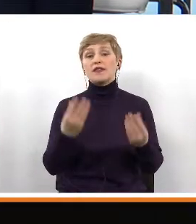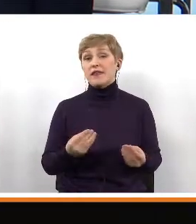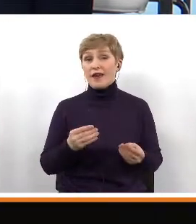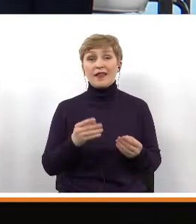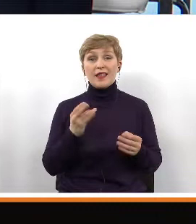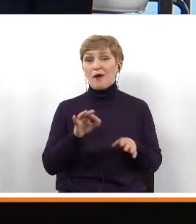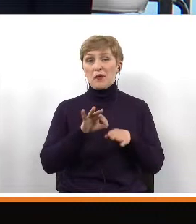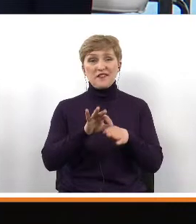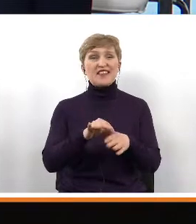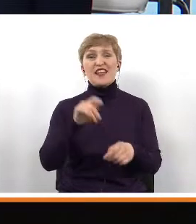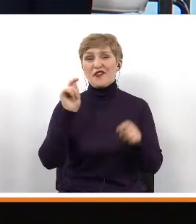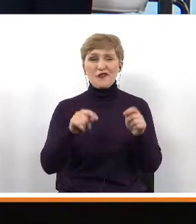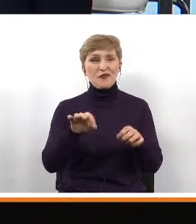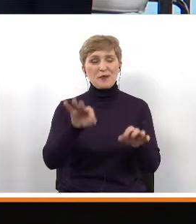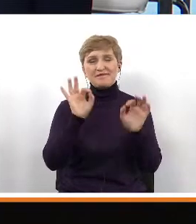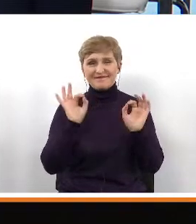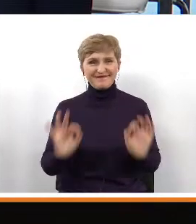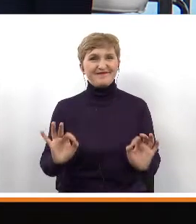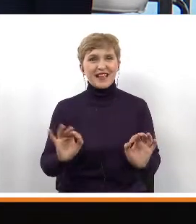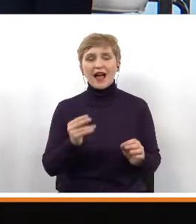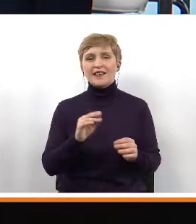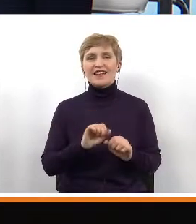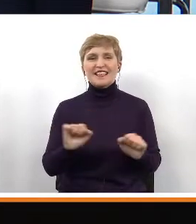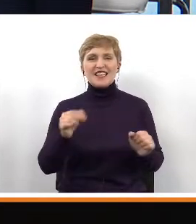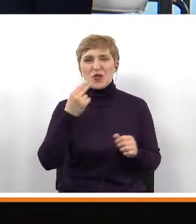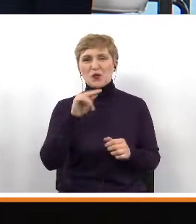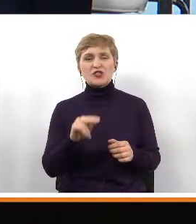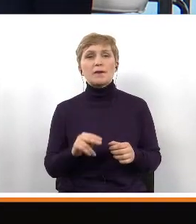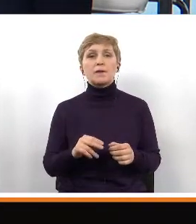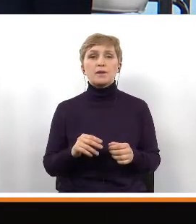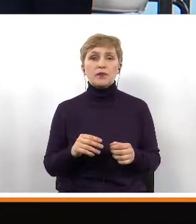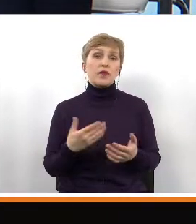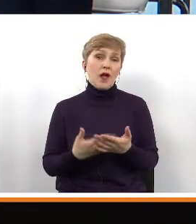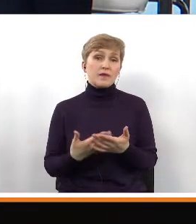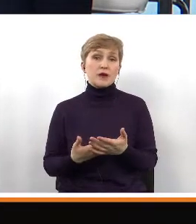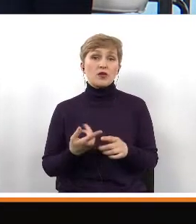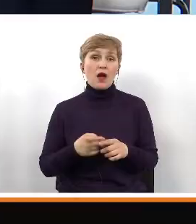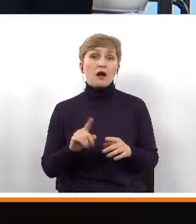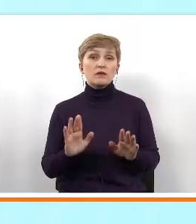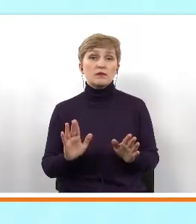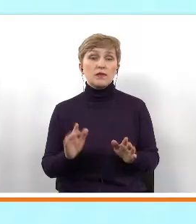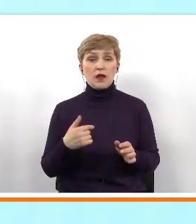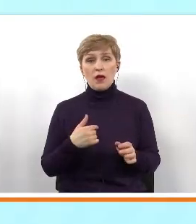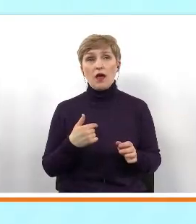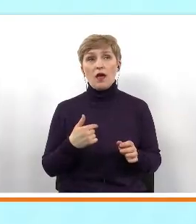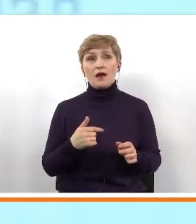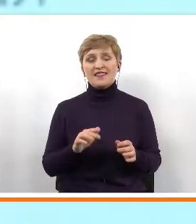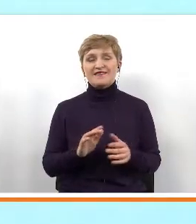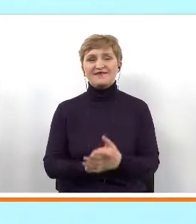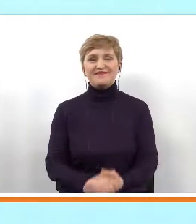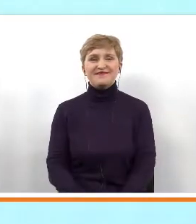проведения форума выбран как нельзя лучше. И, пожалуй, вот на этом я...